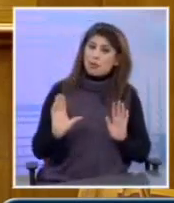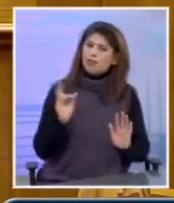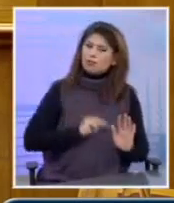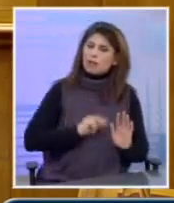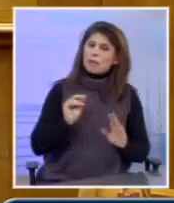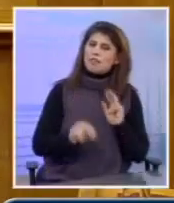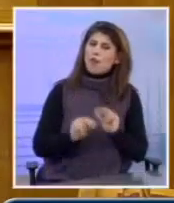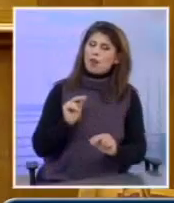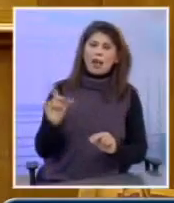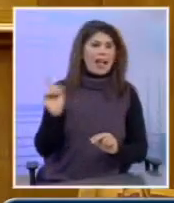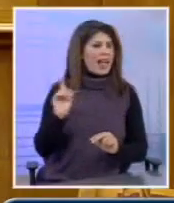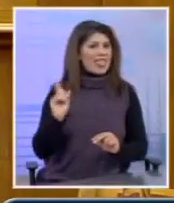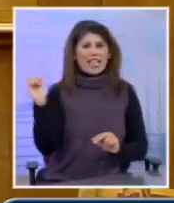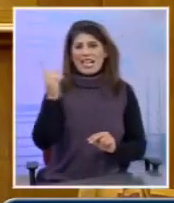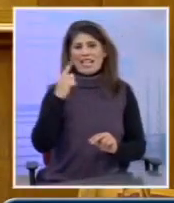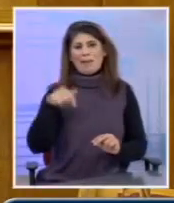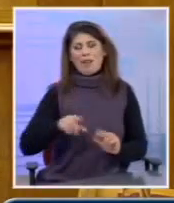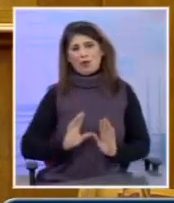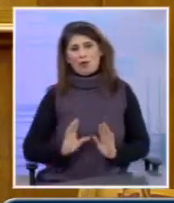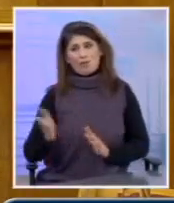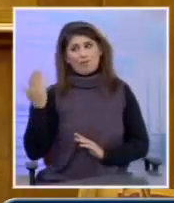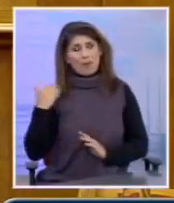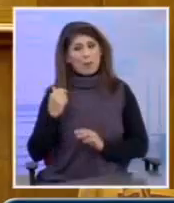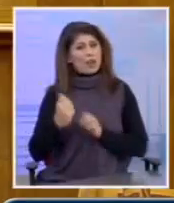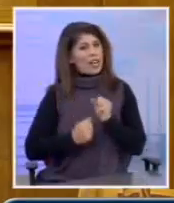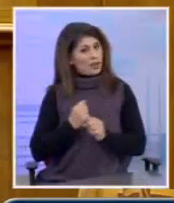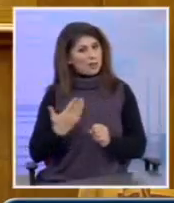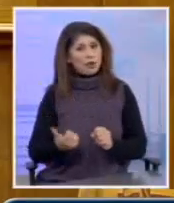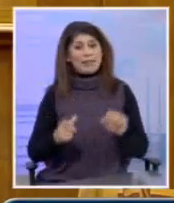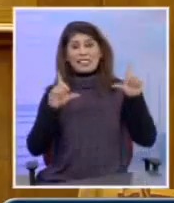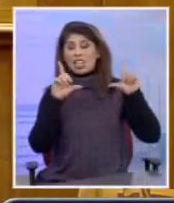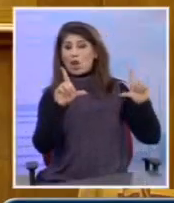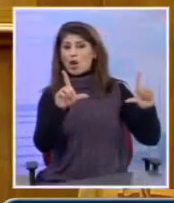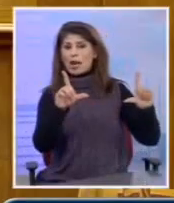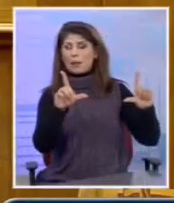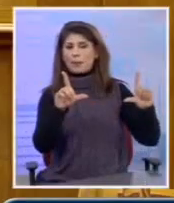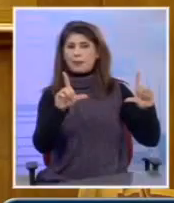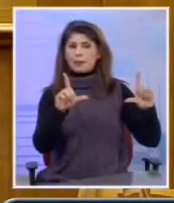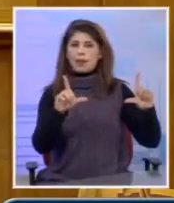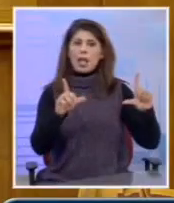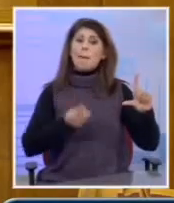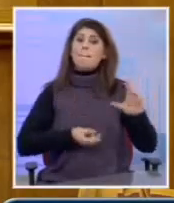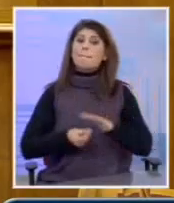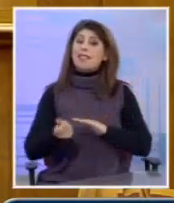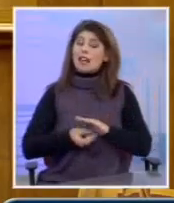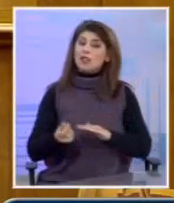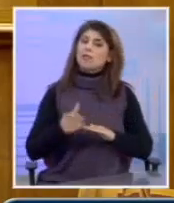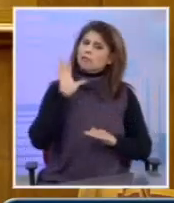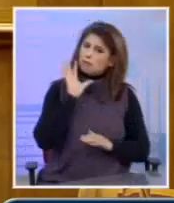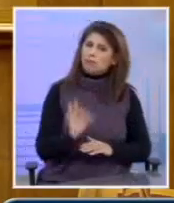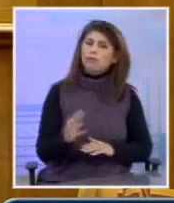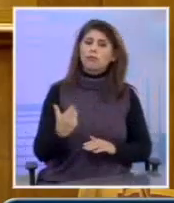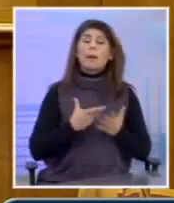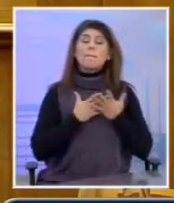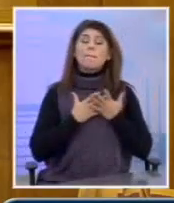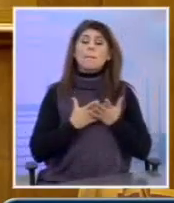αυτό που είχαμε πριν από λίγα χρόνια με την εικόνα των μεταναστών, που πράγματι υπήρχε ένα